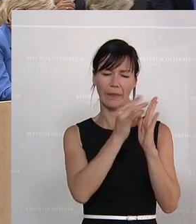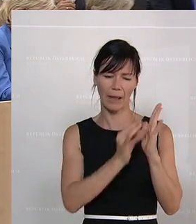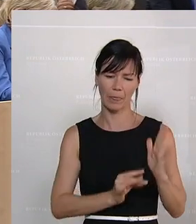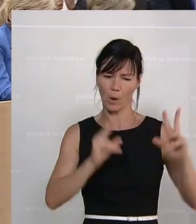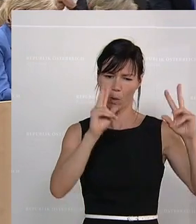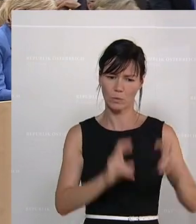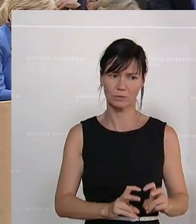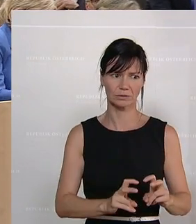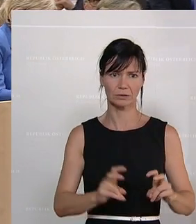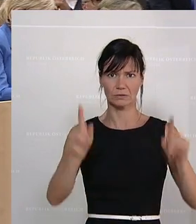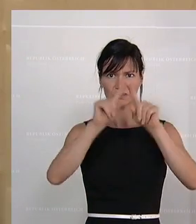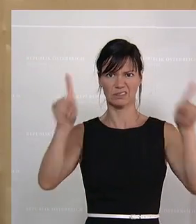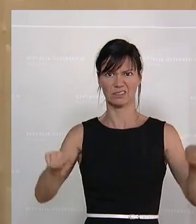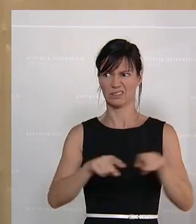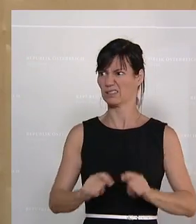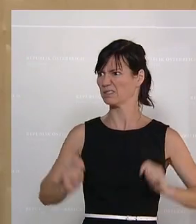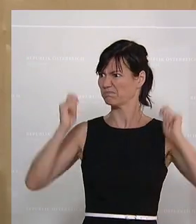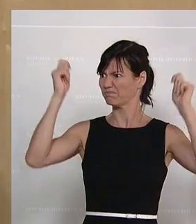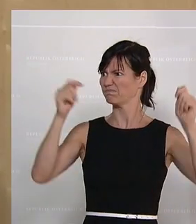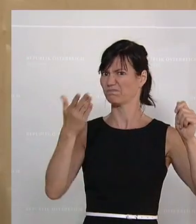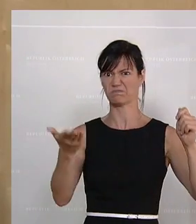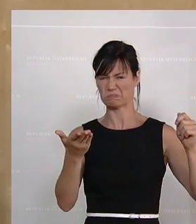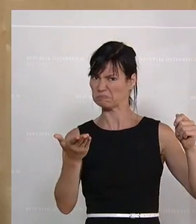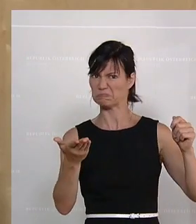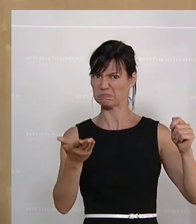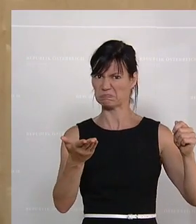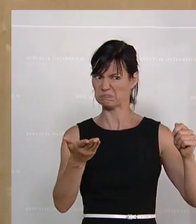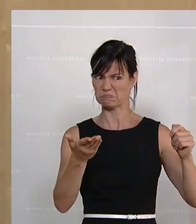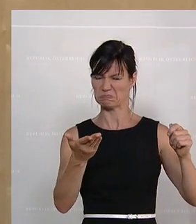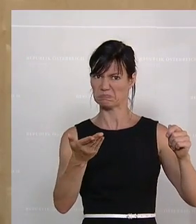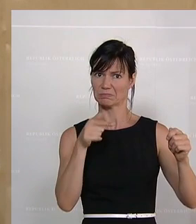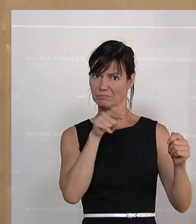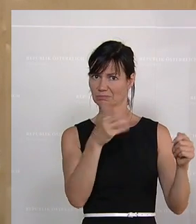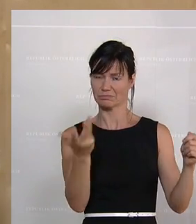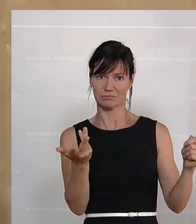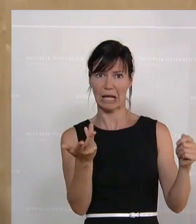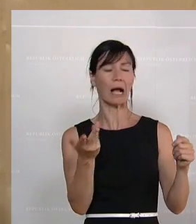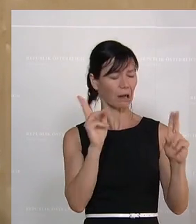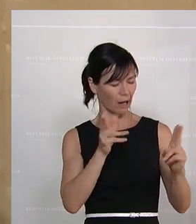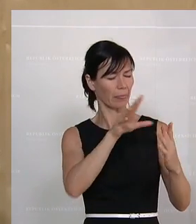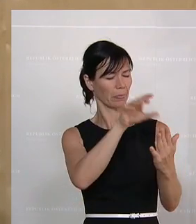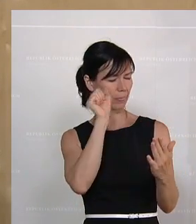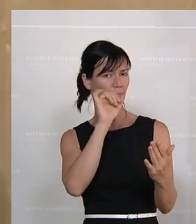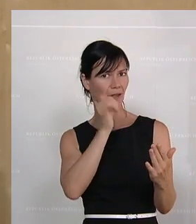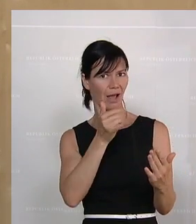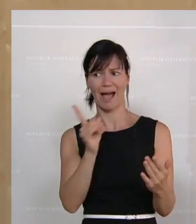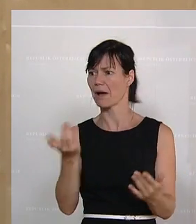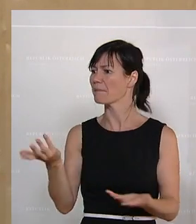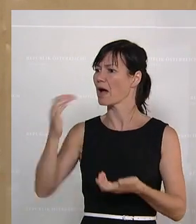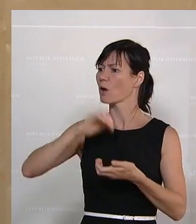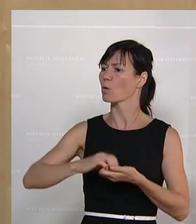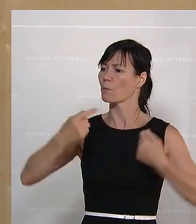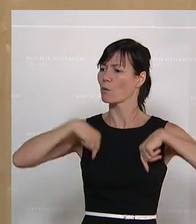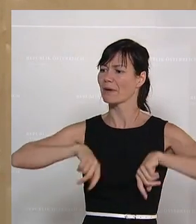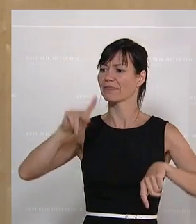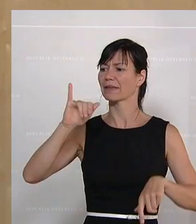tafel argumenten hätte ich mich jetzt doch beschäftigt glaube aber selbst beim argumenten dass das klo portmanns kickl feldmark